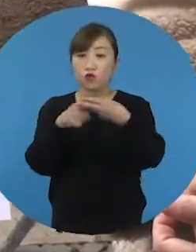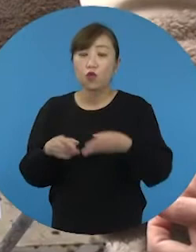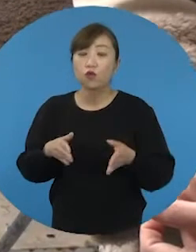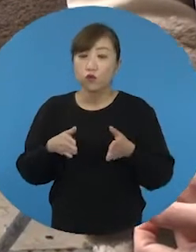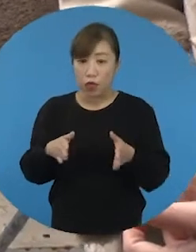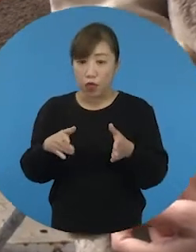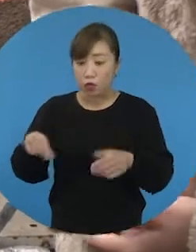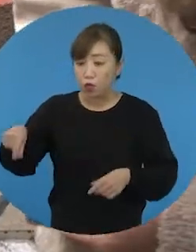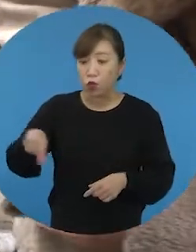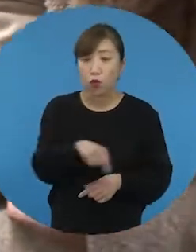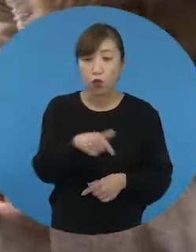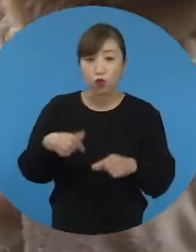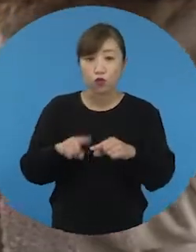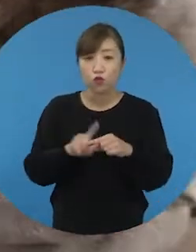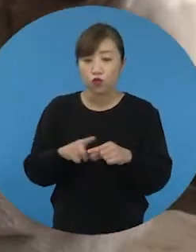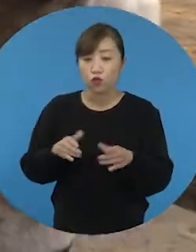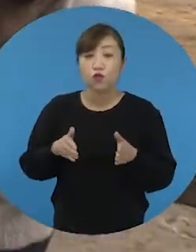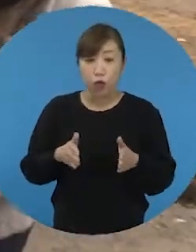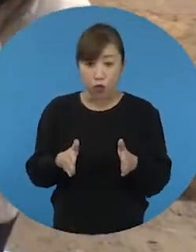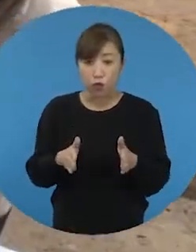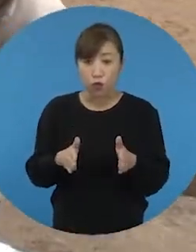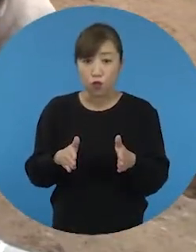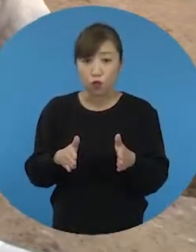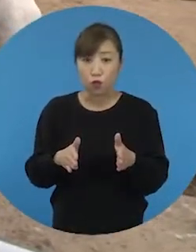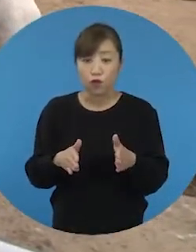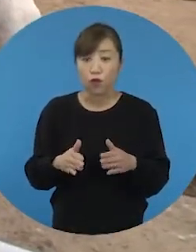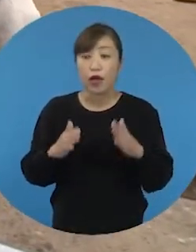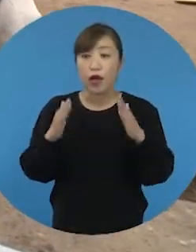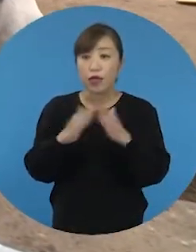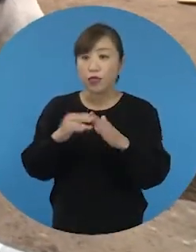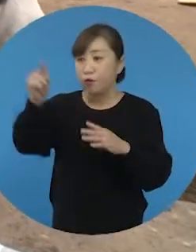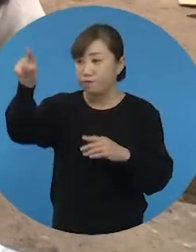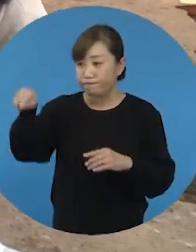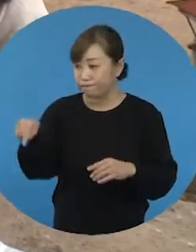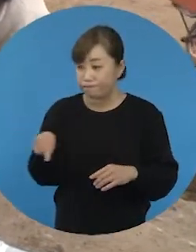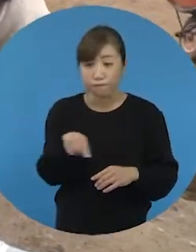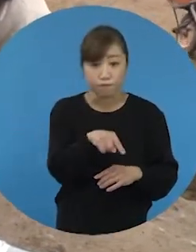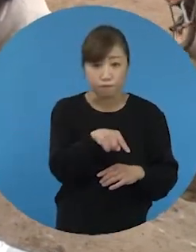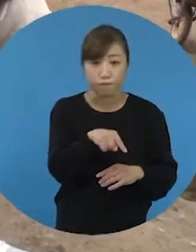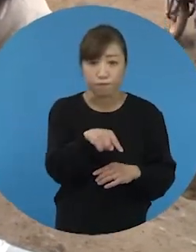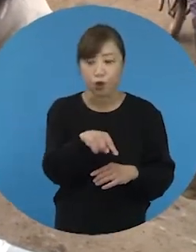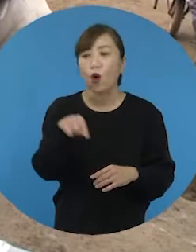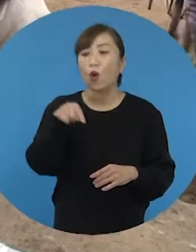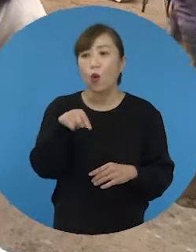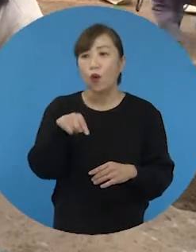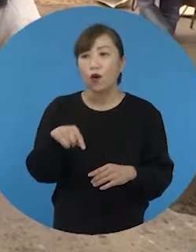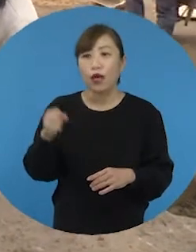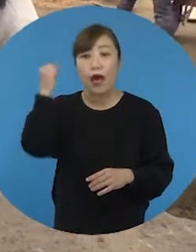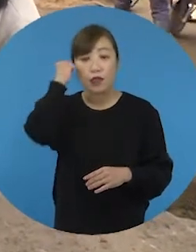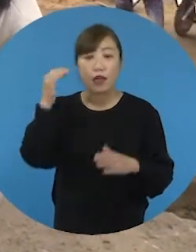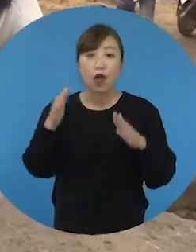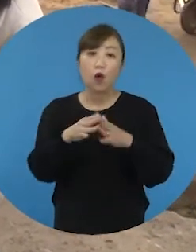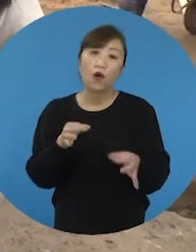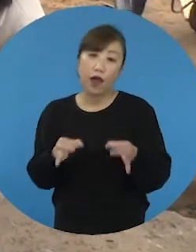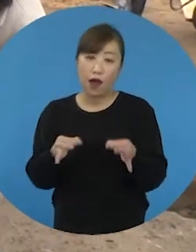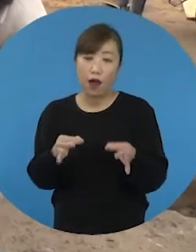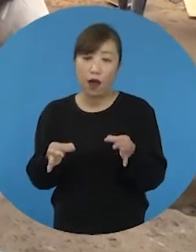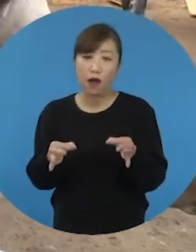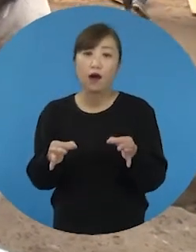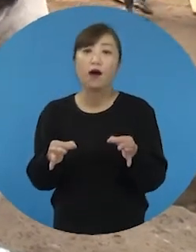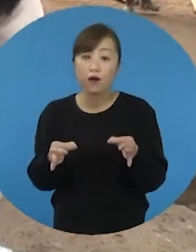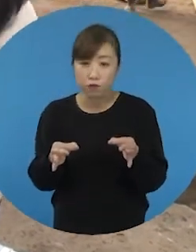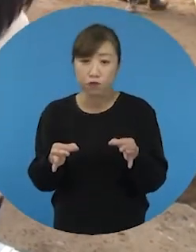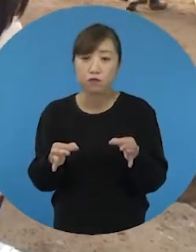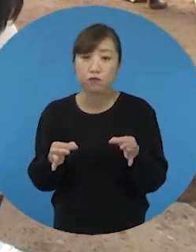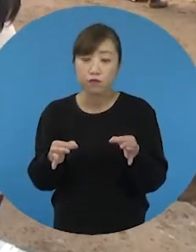中街道になりますが、この家々が宿場の 旅籠屋であったというふうに考えられています。 ああ